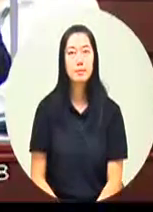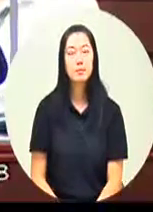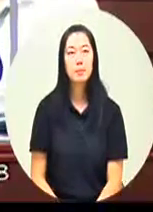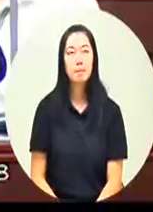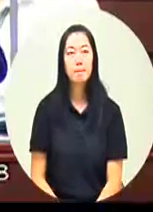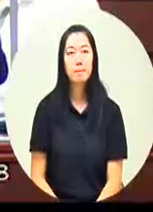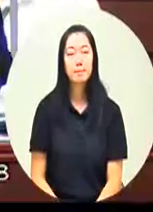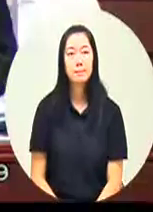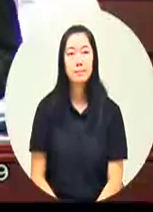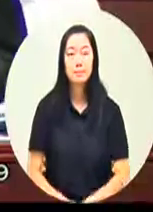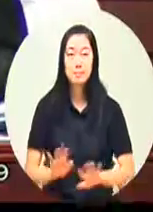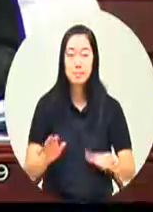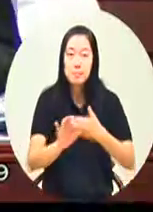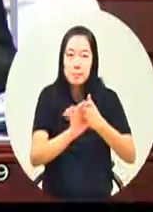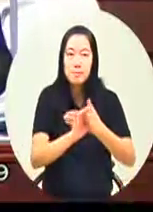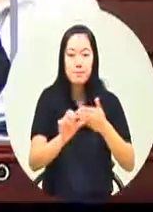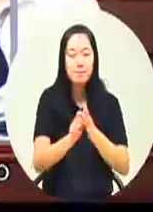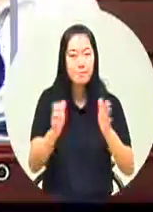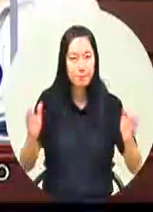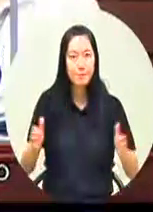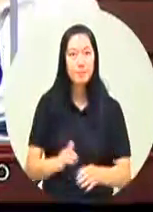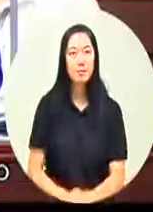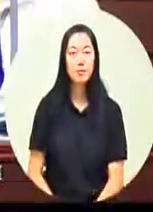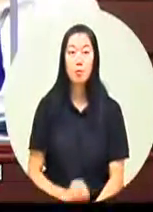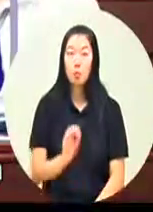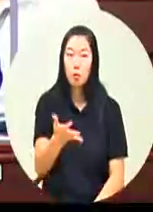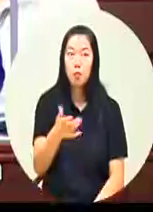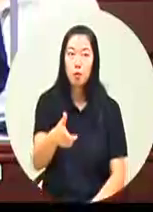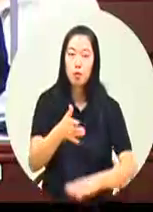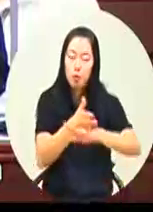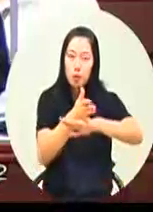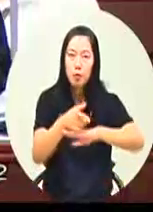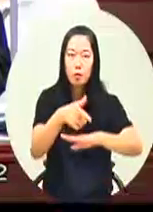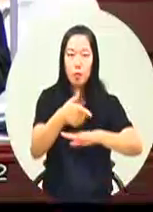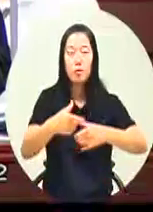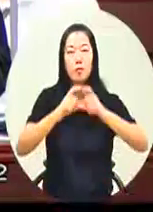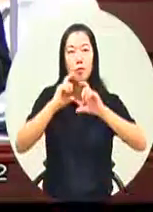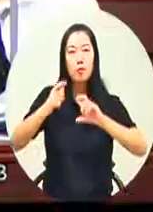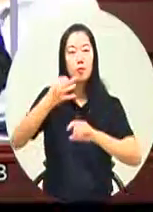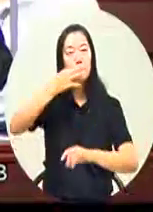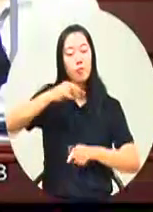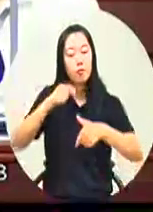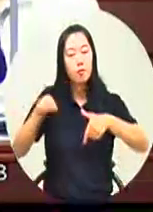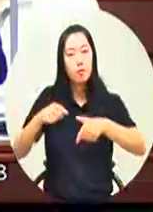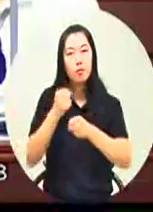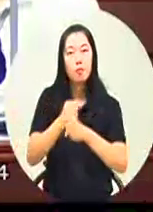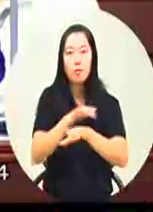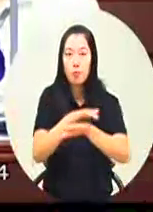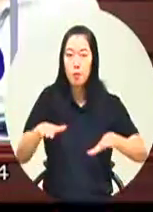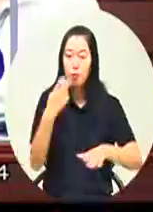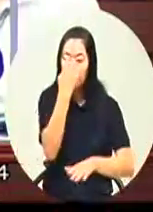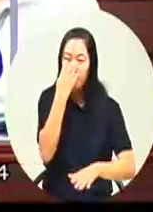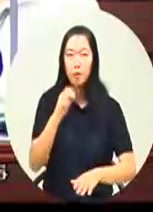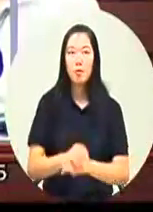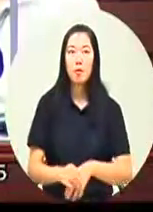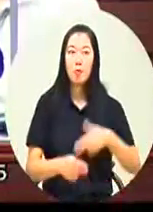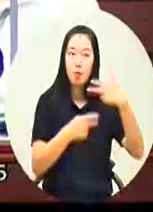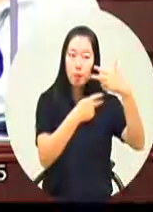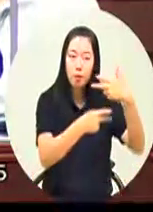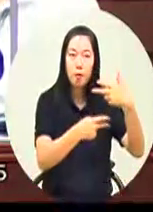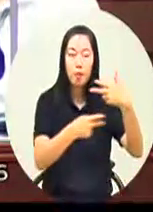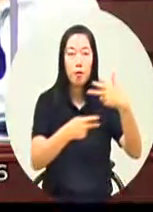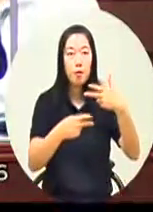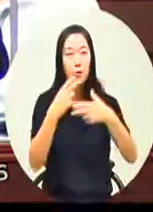目前是迄个试营运了哈，因为伊车爱等于中华要做迄个安检，所以都只有礼拜六、礼拜天。提供，